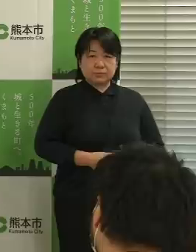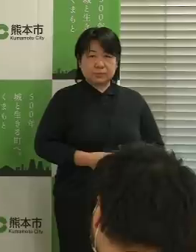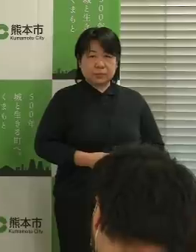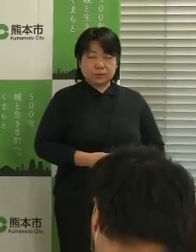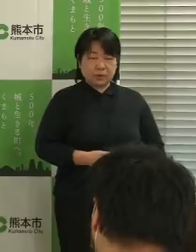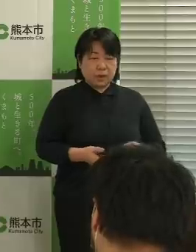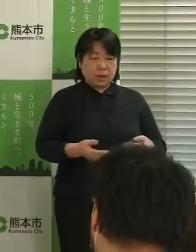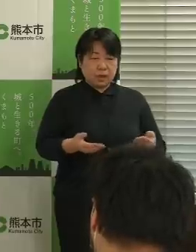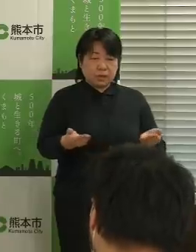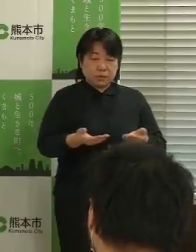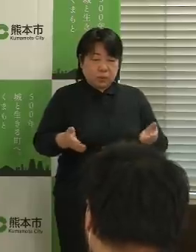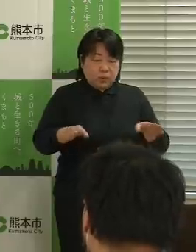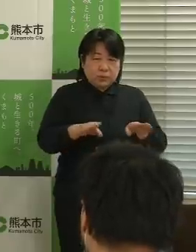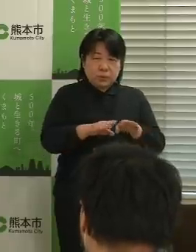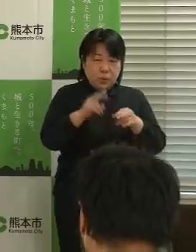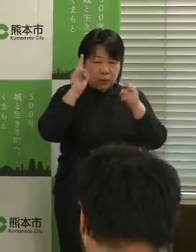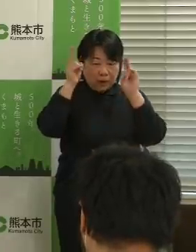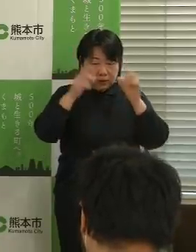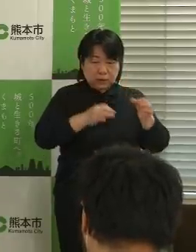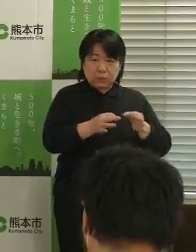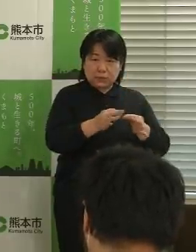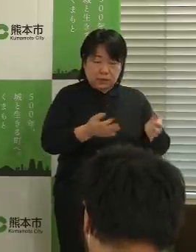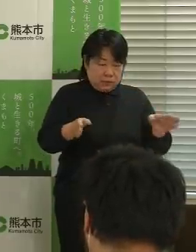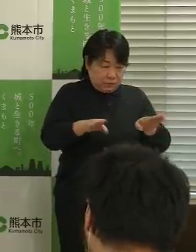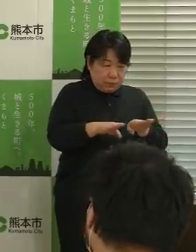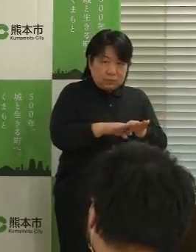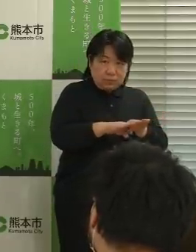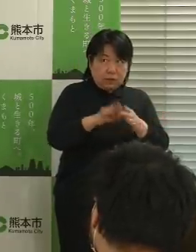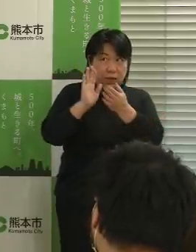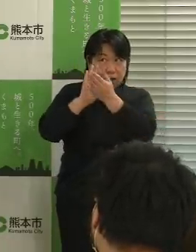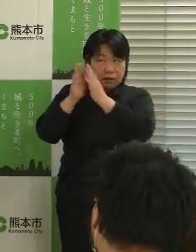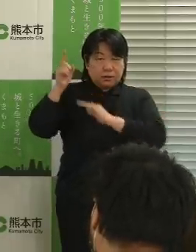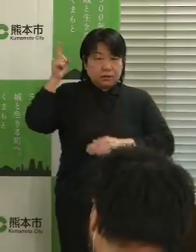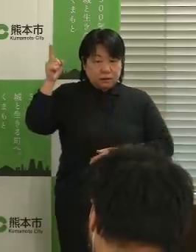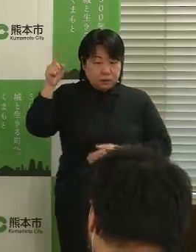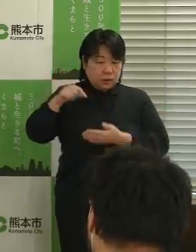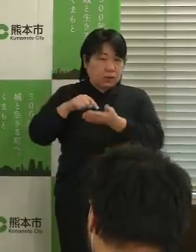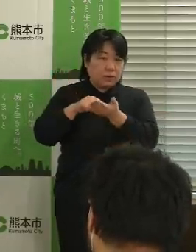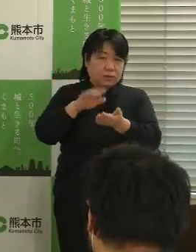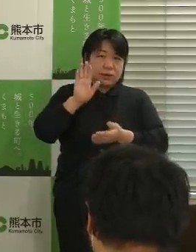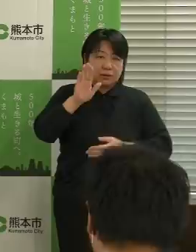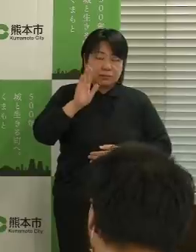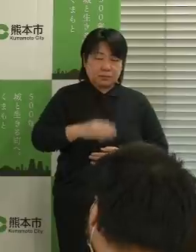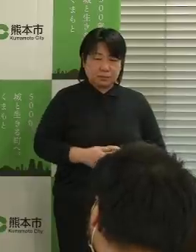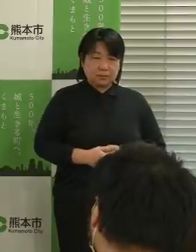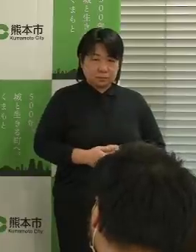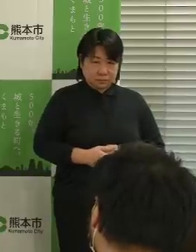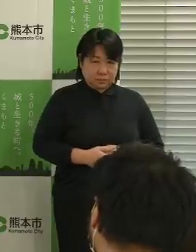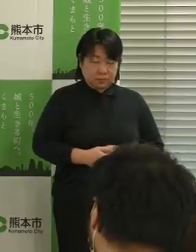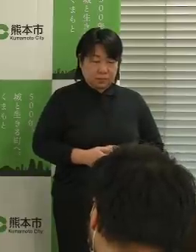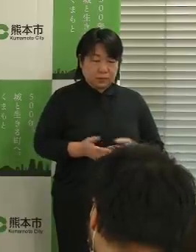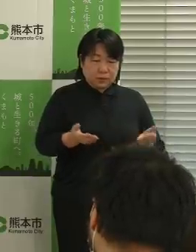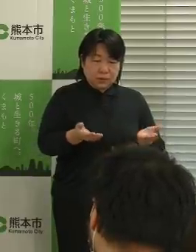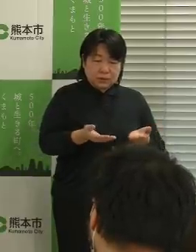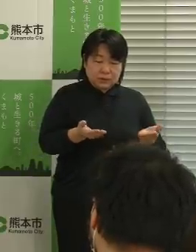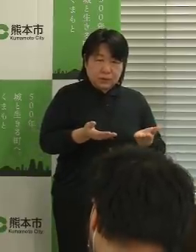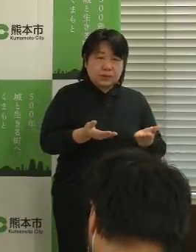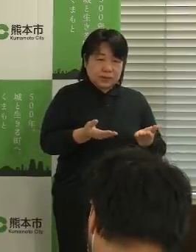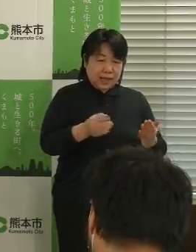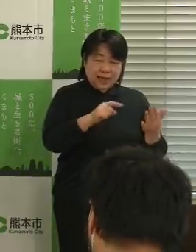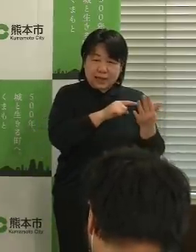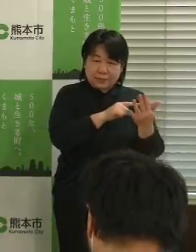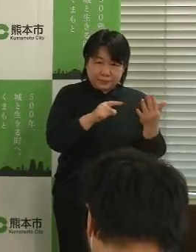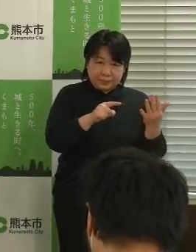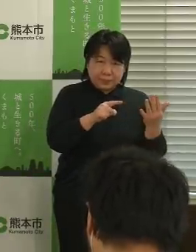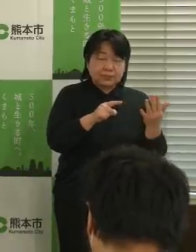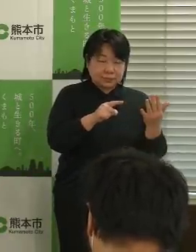休業要請が県の方からされまして、いくつかの自治体では県内でも事業者向けの支援策を打ち出